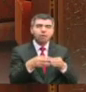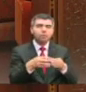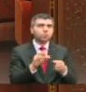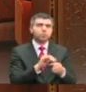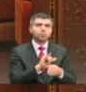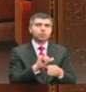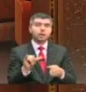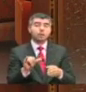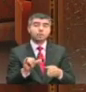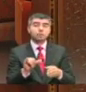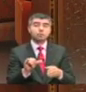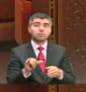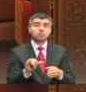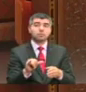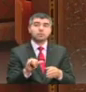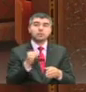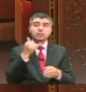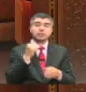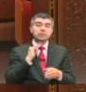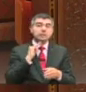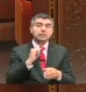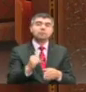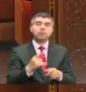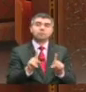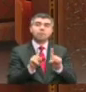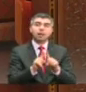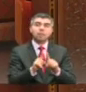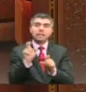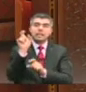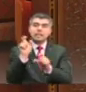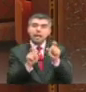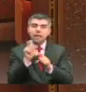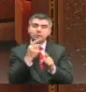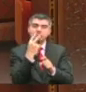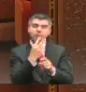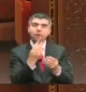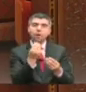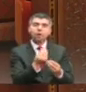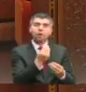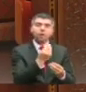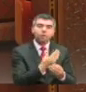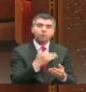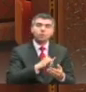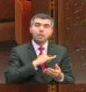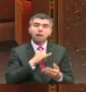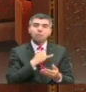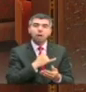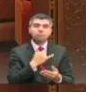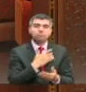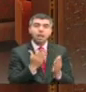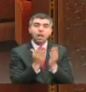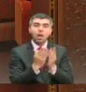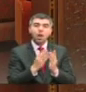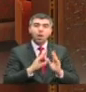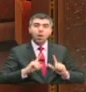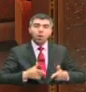يمكن أمام عدم تواجد العدد الكافي من التلاميذ توفير مثل هذه الخدمة، لأن